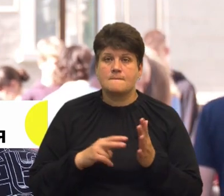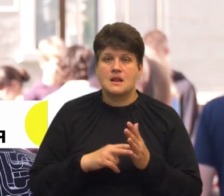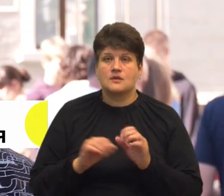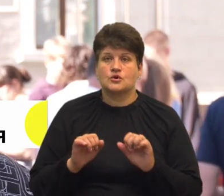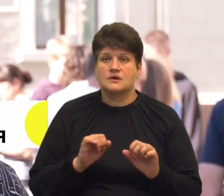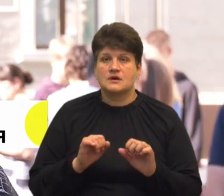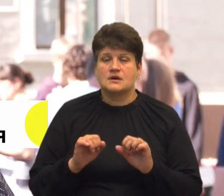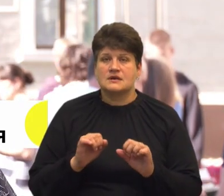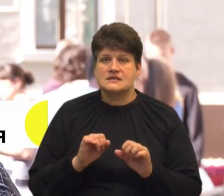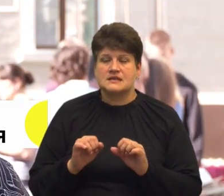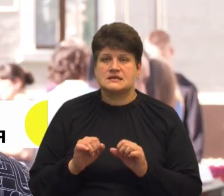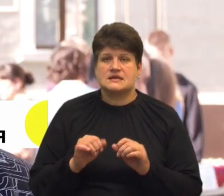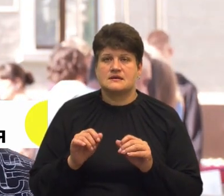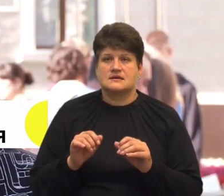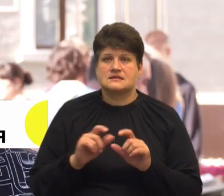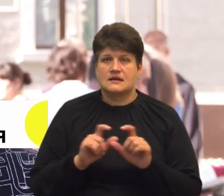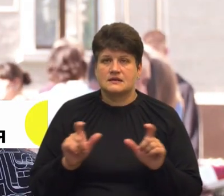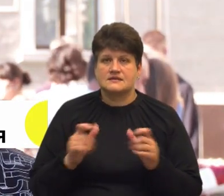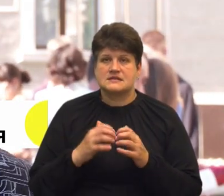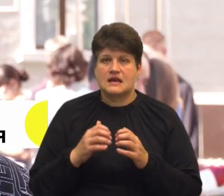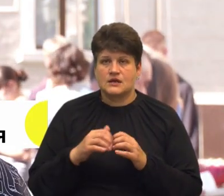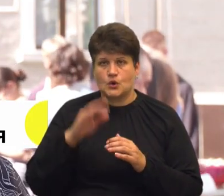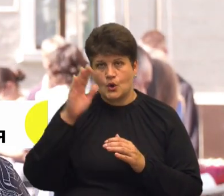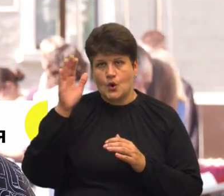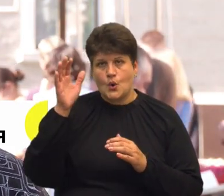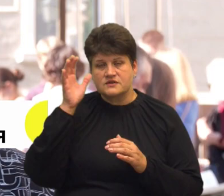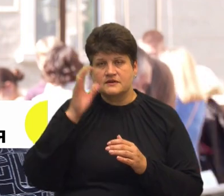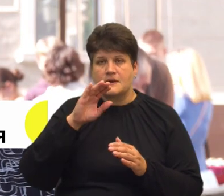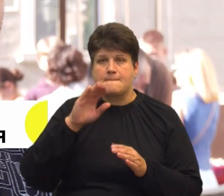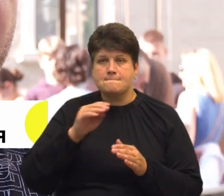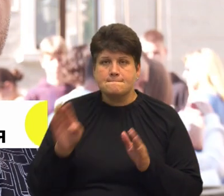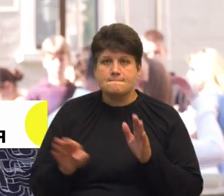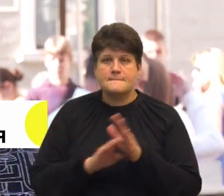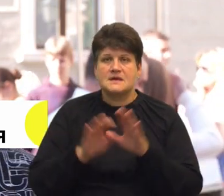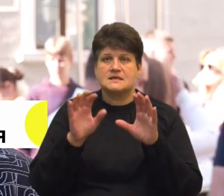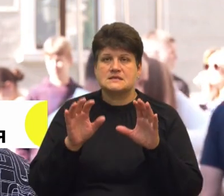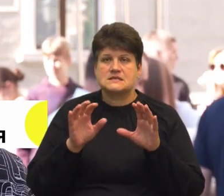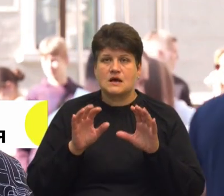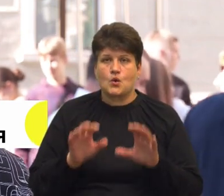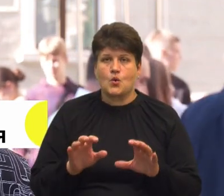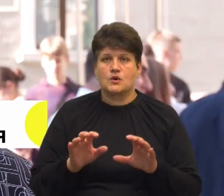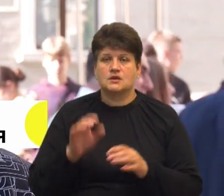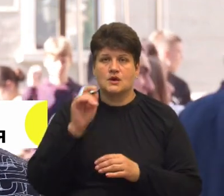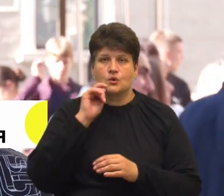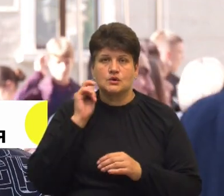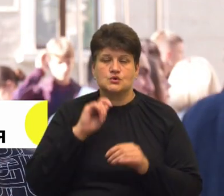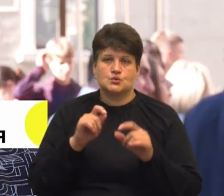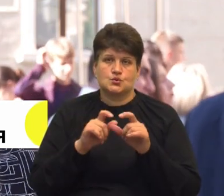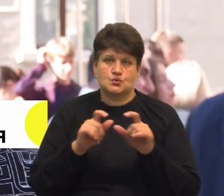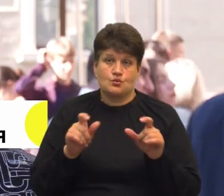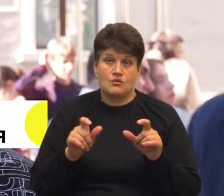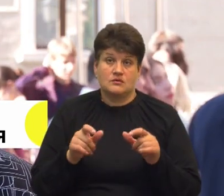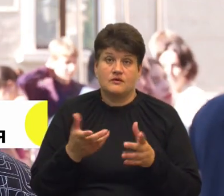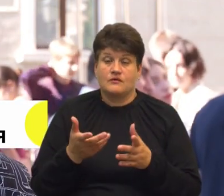закладів середньої освіти від закони нової української школи Тобто його не існує в апріорі управління освіти його немає